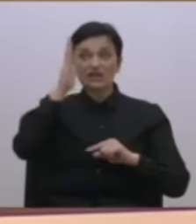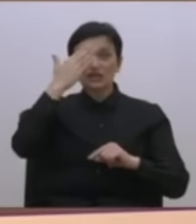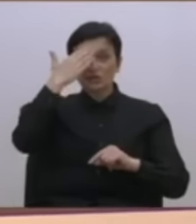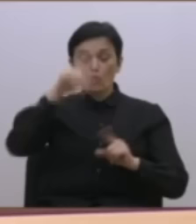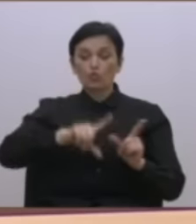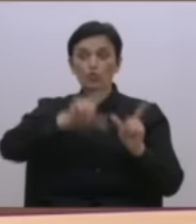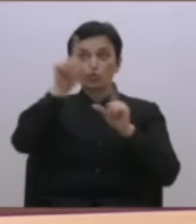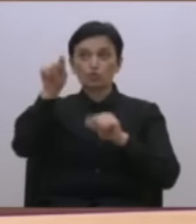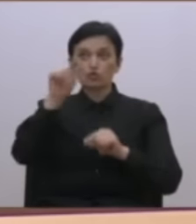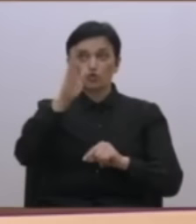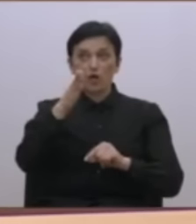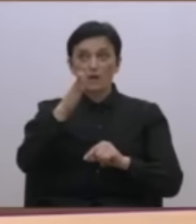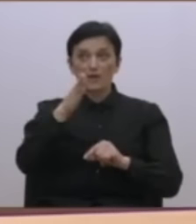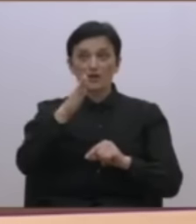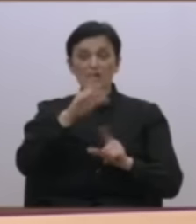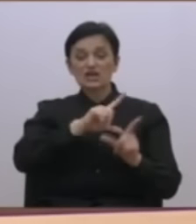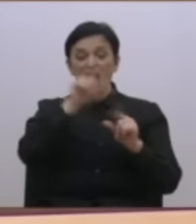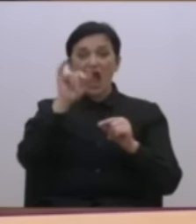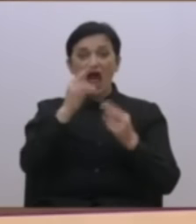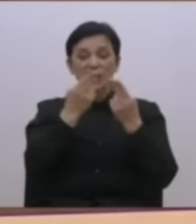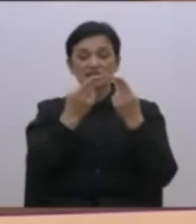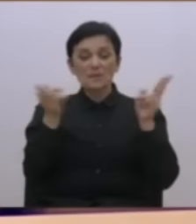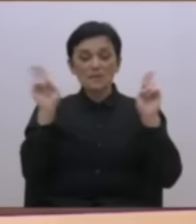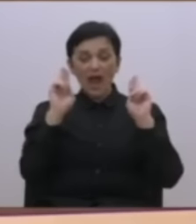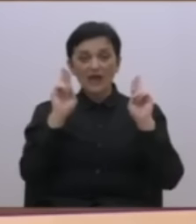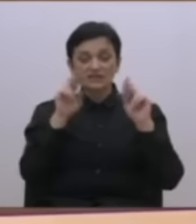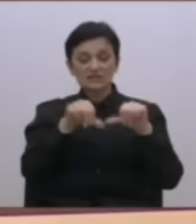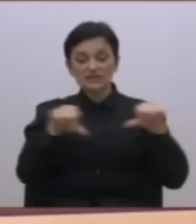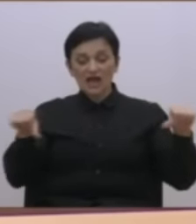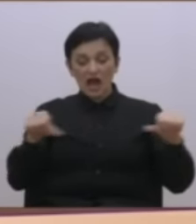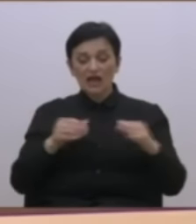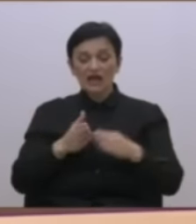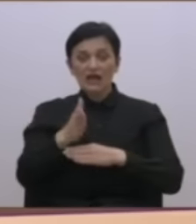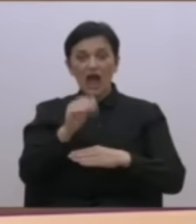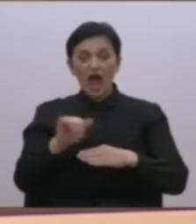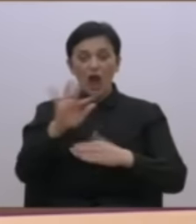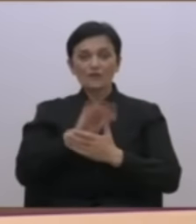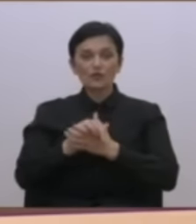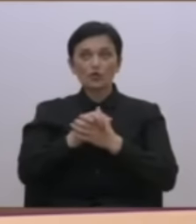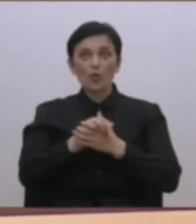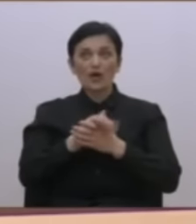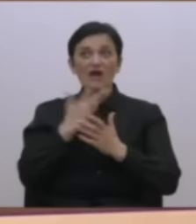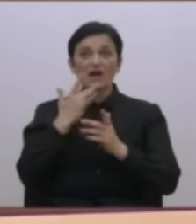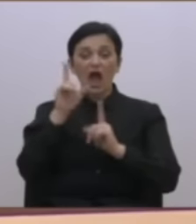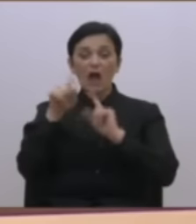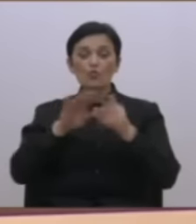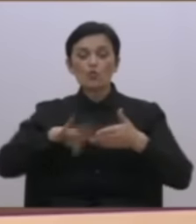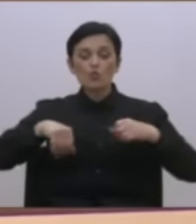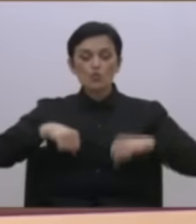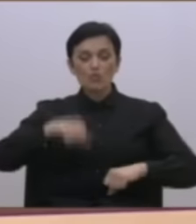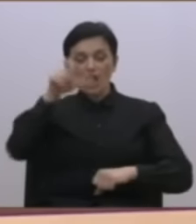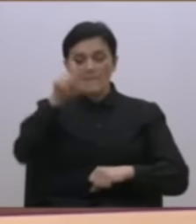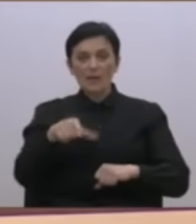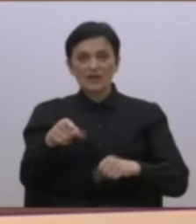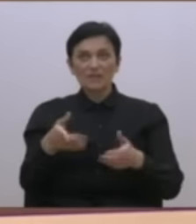უცხოეთში გადახვეწილი ან მექსიკის საზღვიდან ან გაპარული ევროკავშირში და ემიგრანტად უუფლებო ადამიანებად